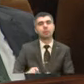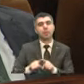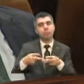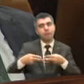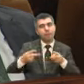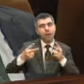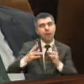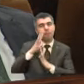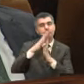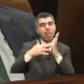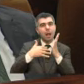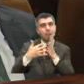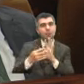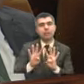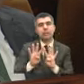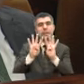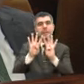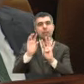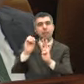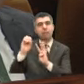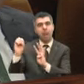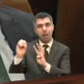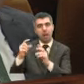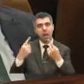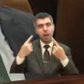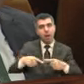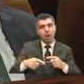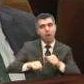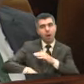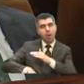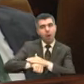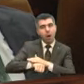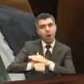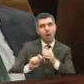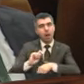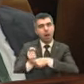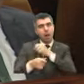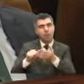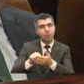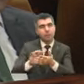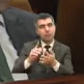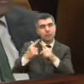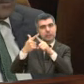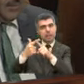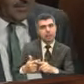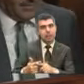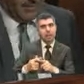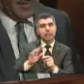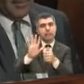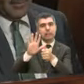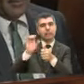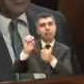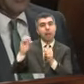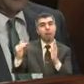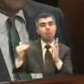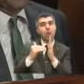برنامج لإحداث 800 ملعب للقرب بالمجالين القروي والشبه الحضاري بميزانية إجمالية تقدر حوالي ب 600 مليون درهم،